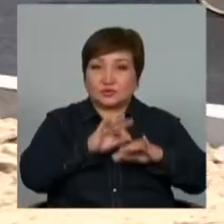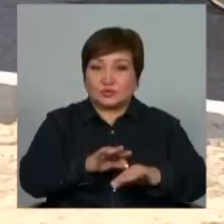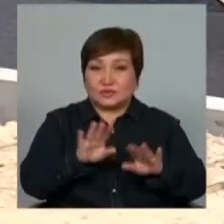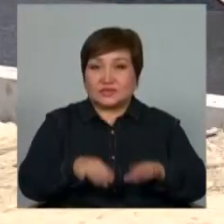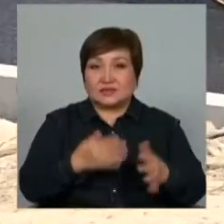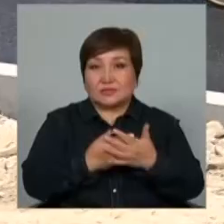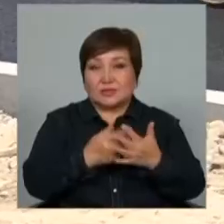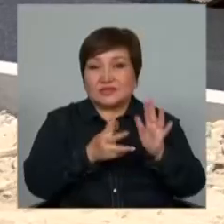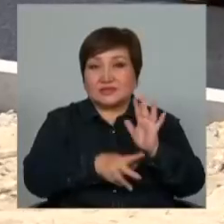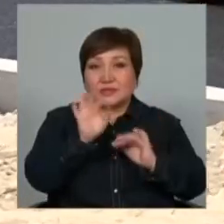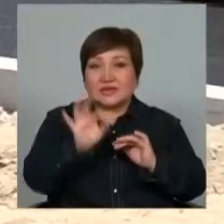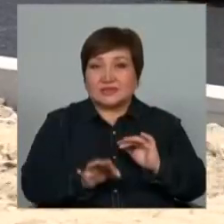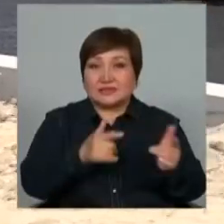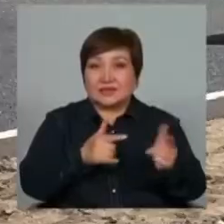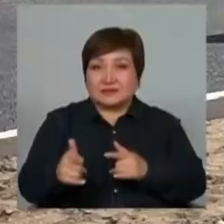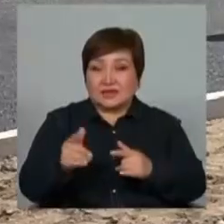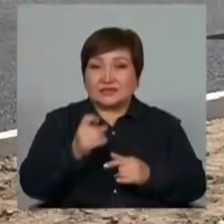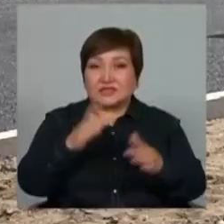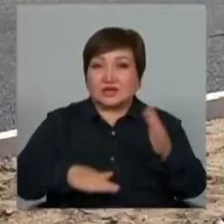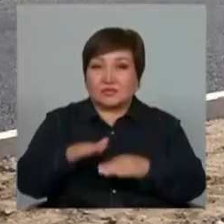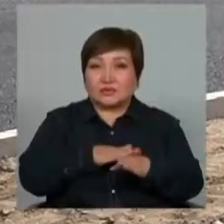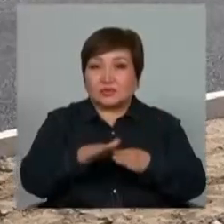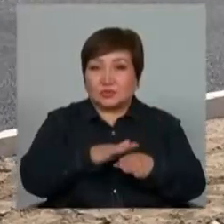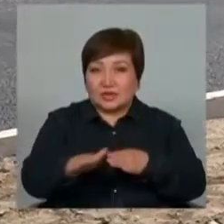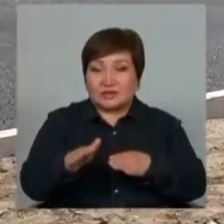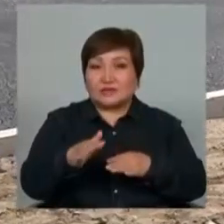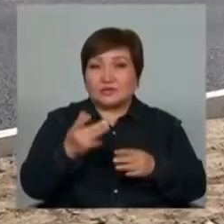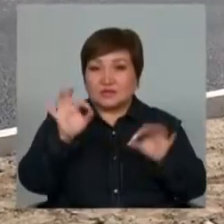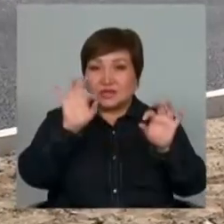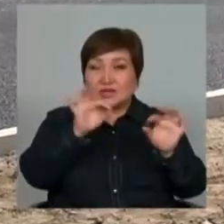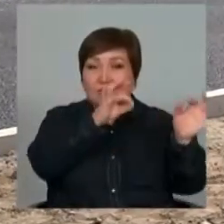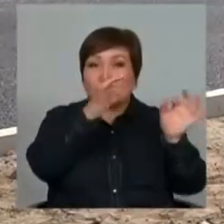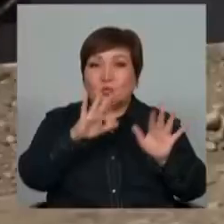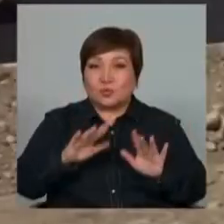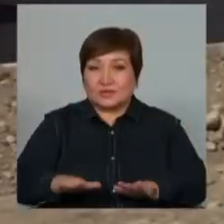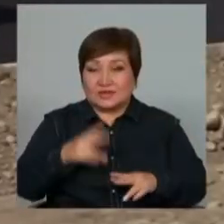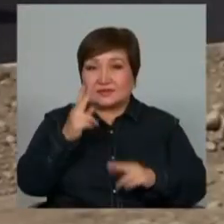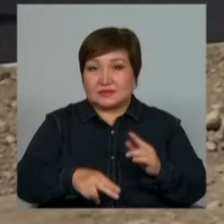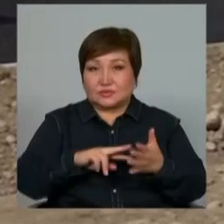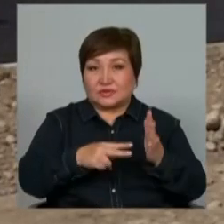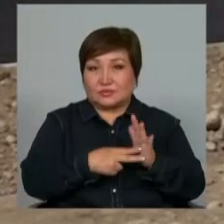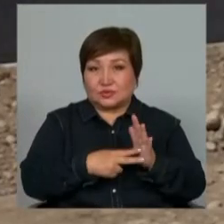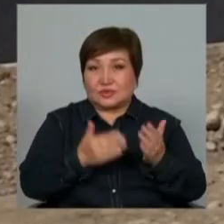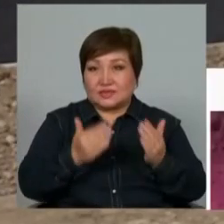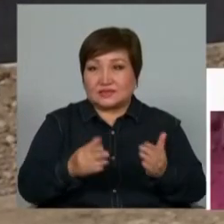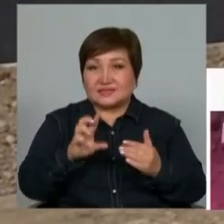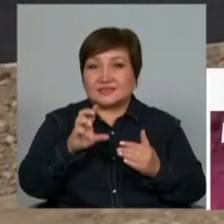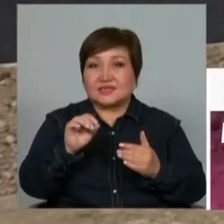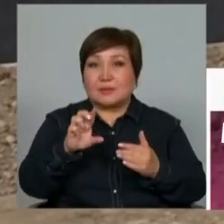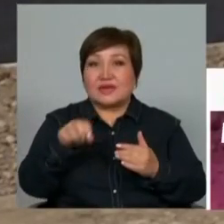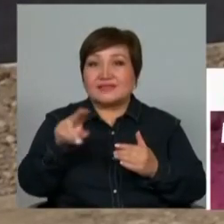шамамен 80%-ға дайын, ал шаруа толық осы күзде аяқталады деп жоспарланып отыр. Қазіргі Сабденов